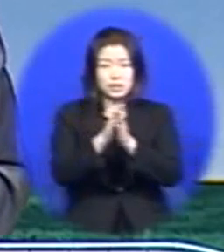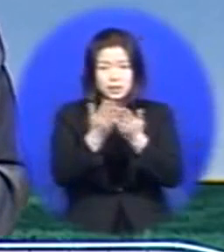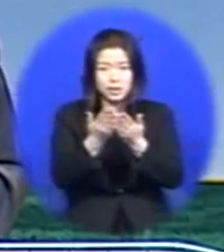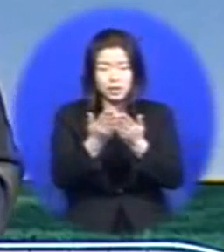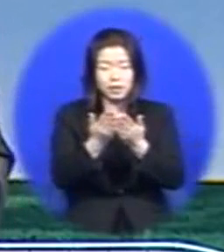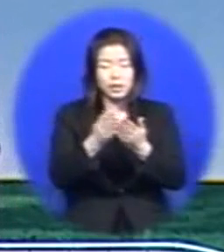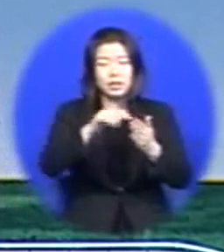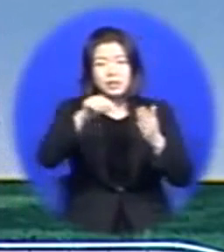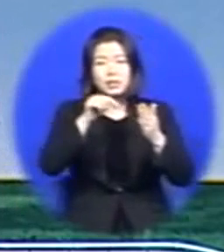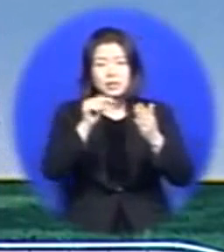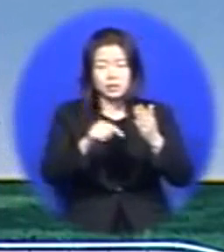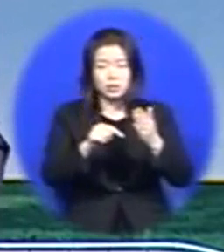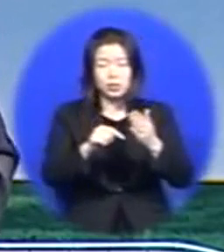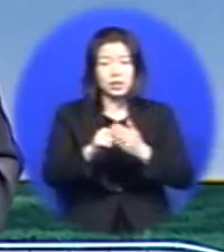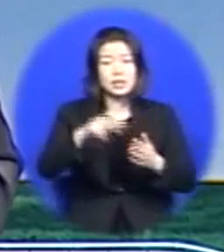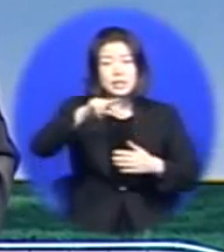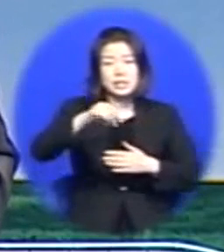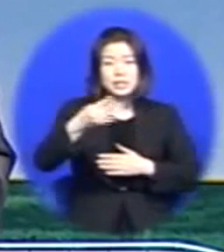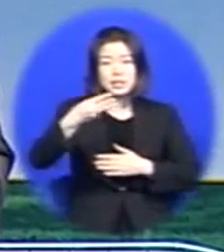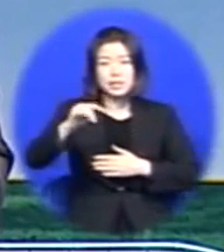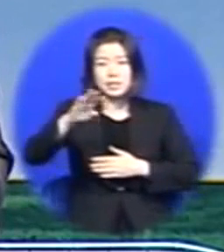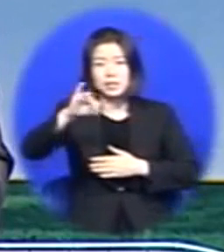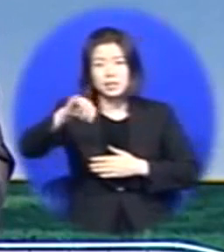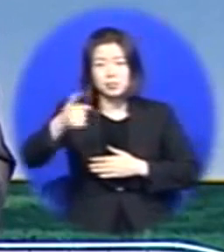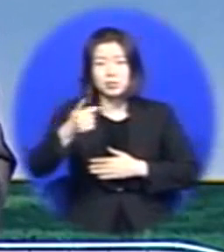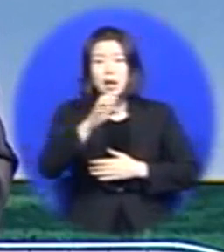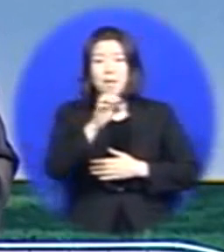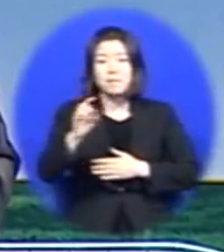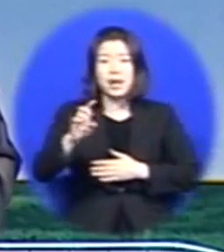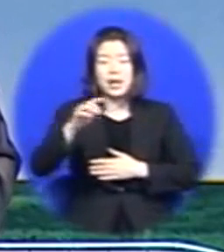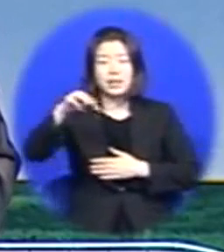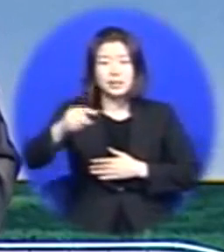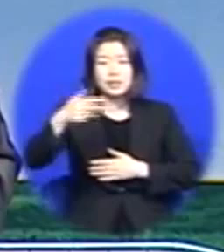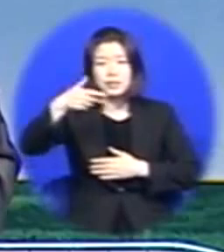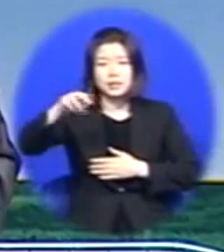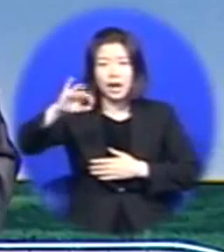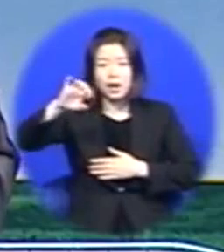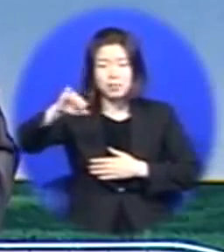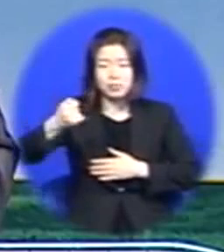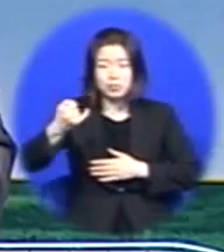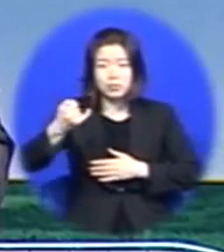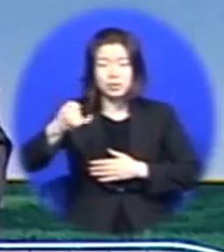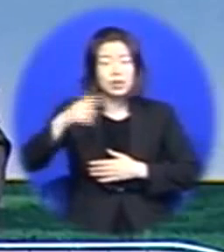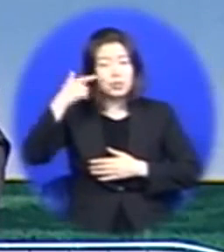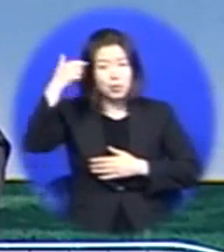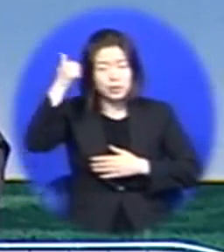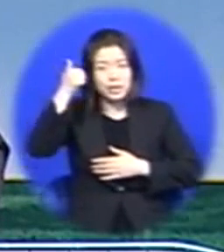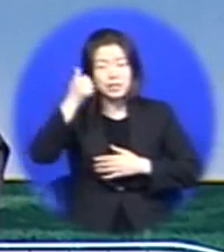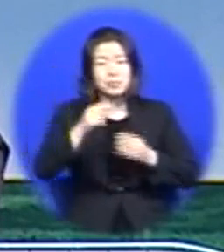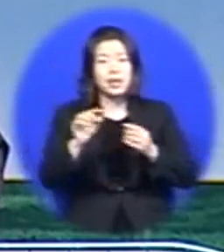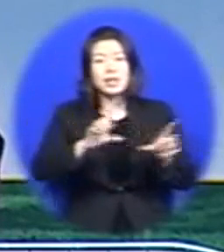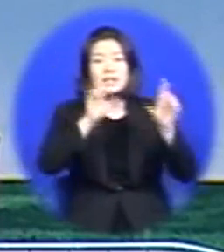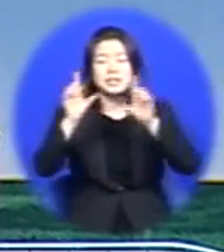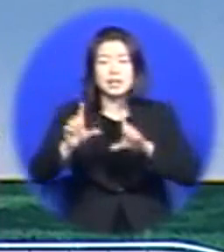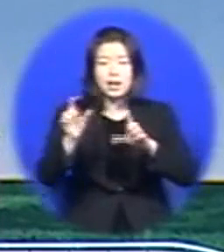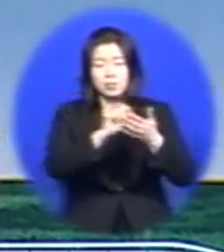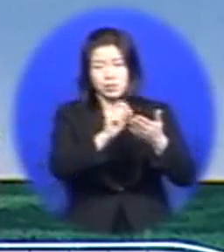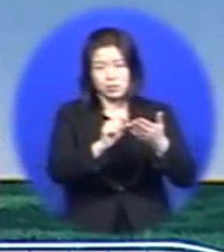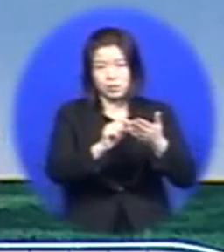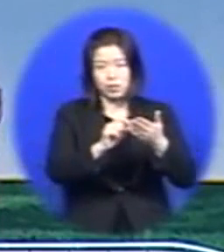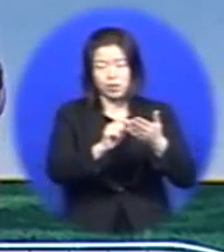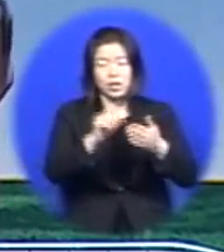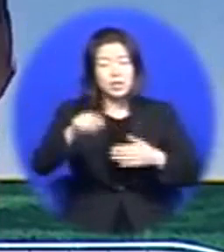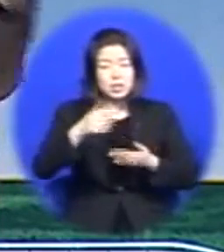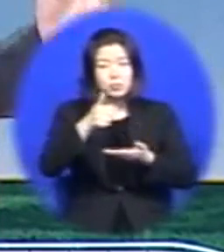책은 스티븐 메트카프 선교사님의 전기입니다. 이 스티븐 메트카프 선교사님은 영국